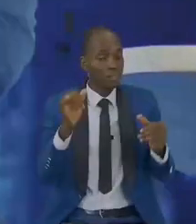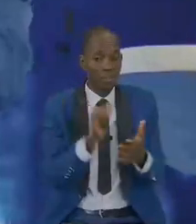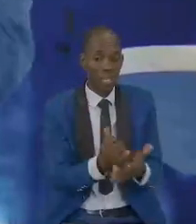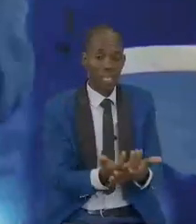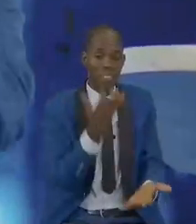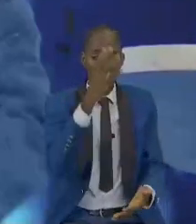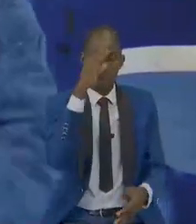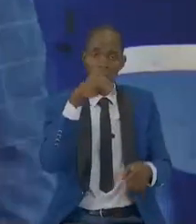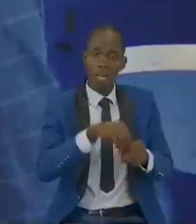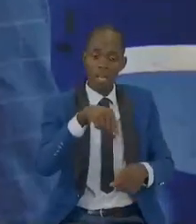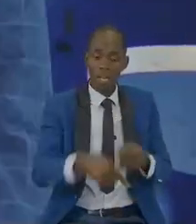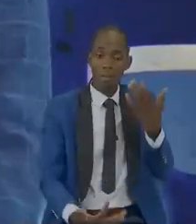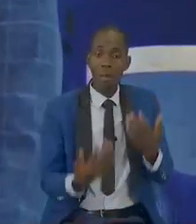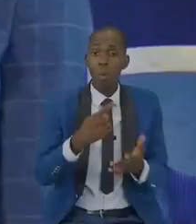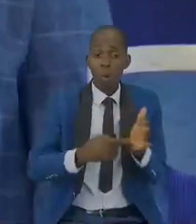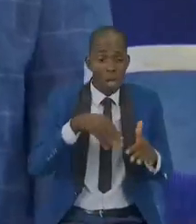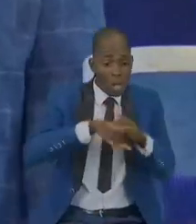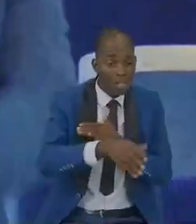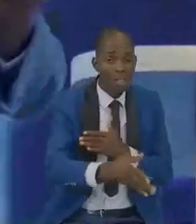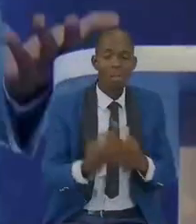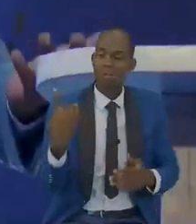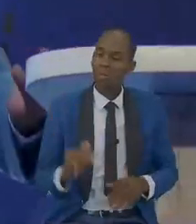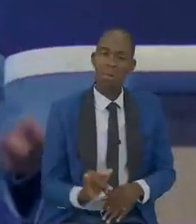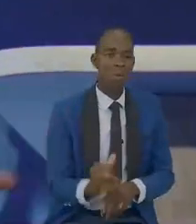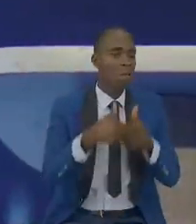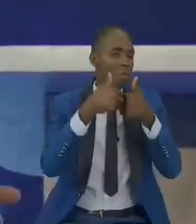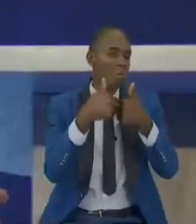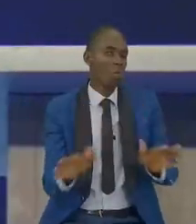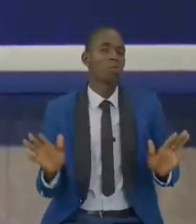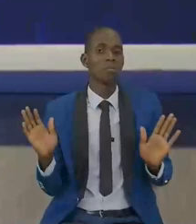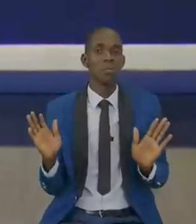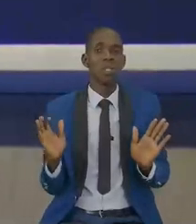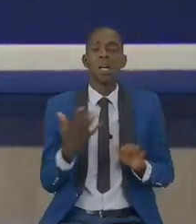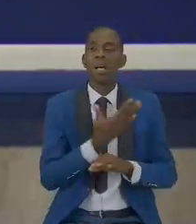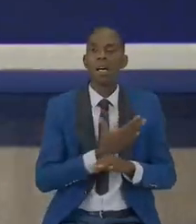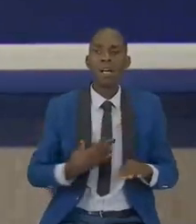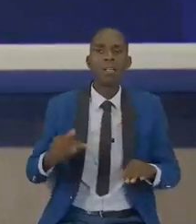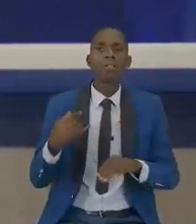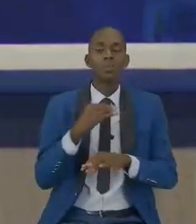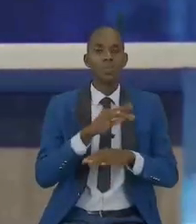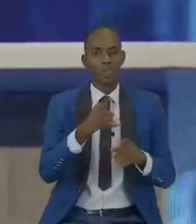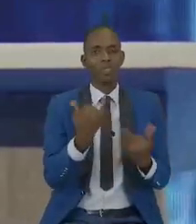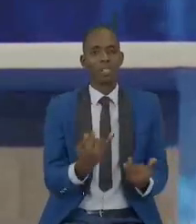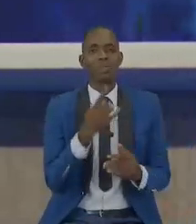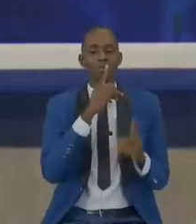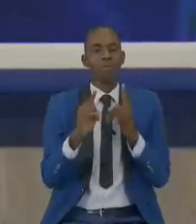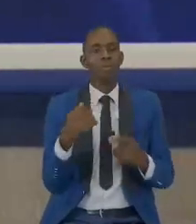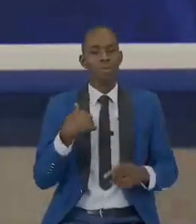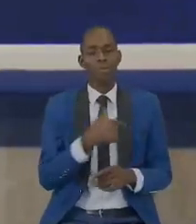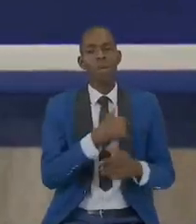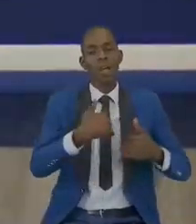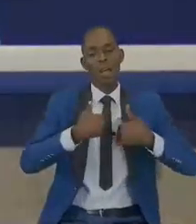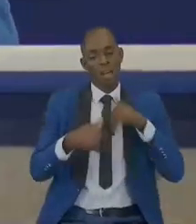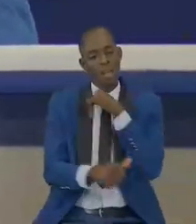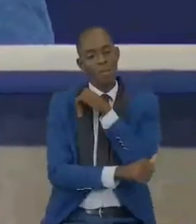Abraham ne pouvait pas l'aider pour le faire sortir. Dès que quelqu'un rentre là-bas, pour toujours, la personne est perdue. Il ne faut pas dire que nous